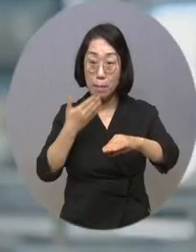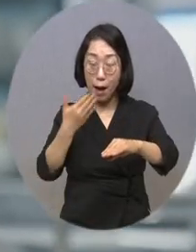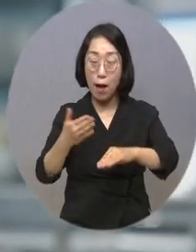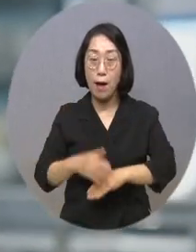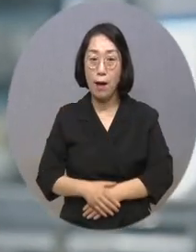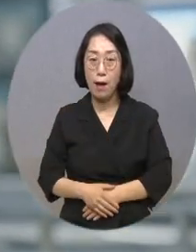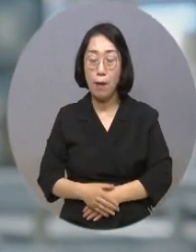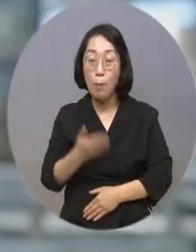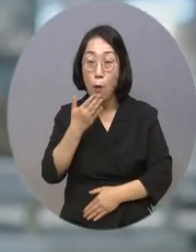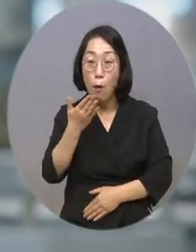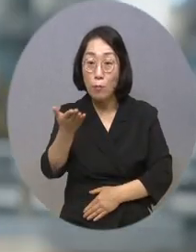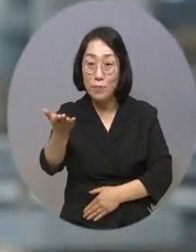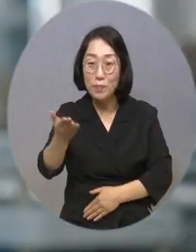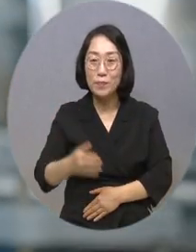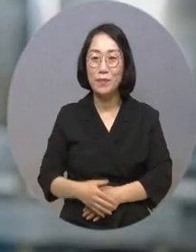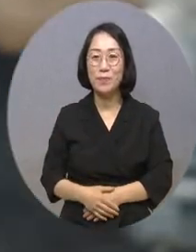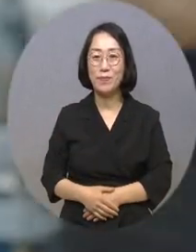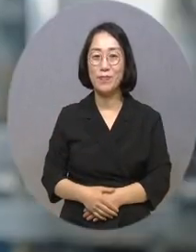드세요.